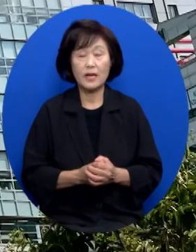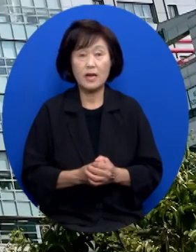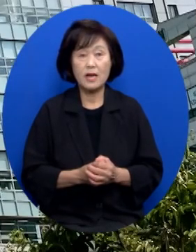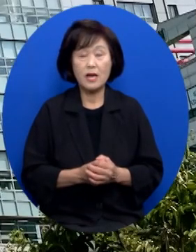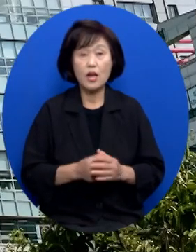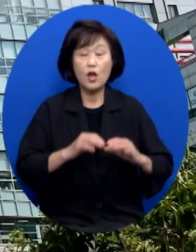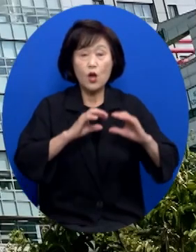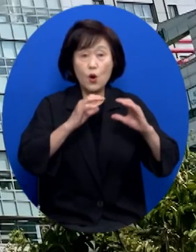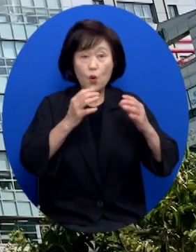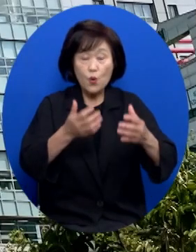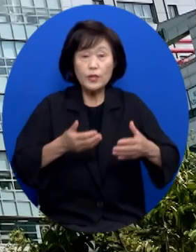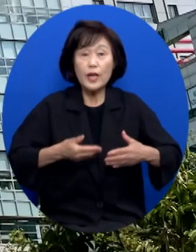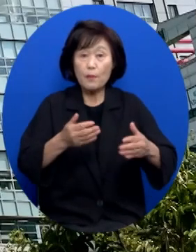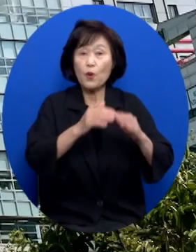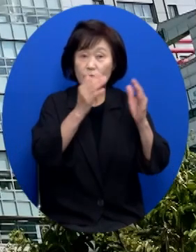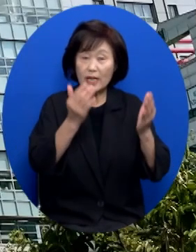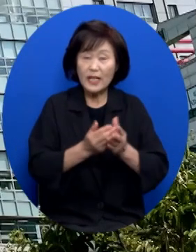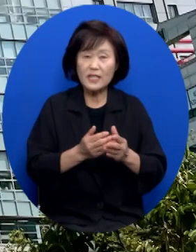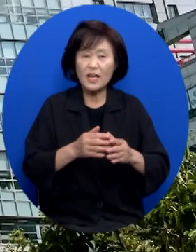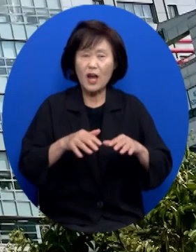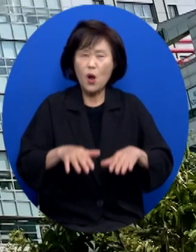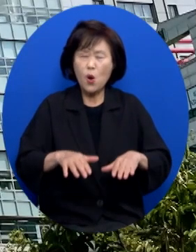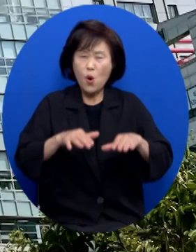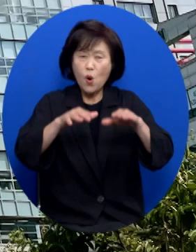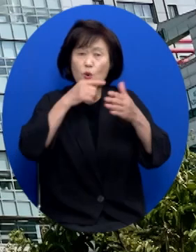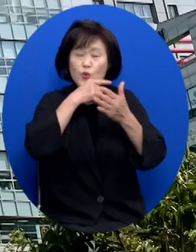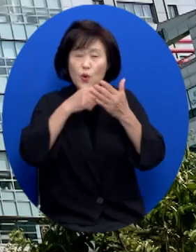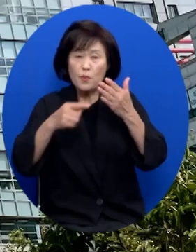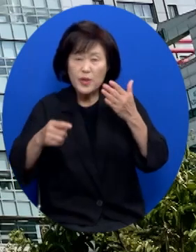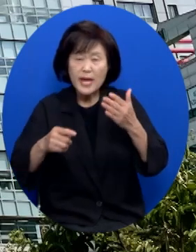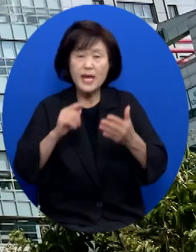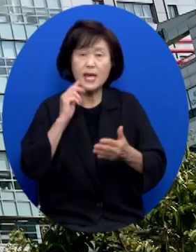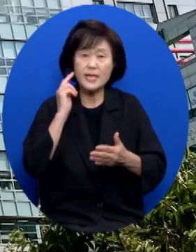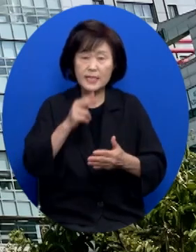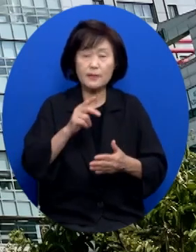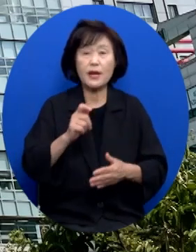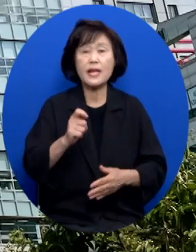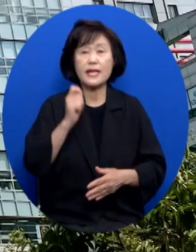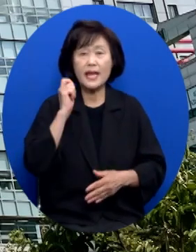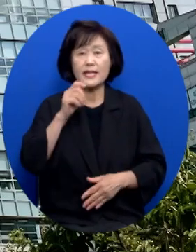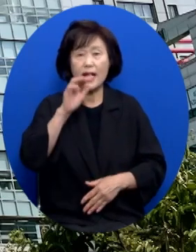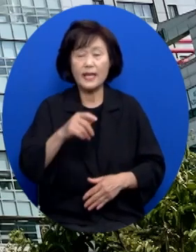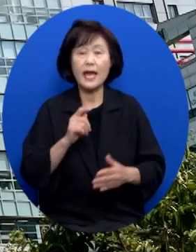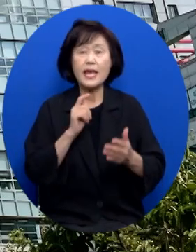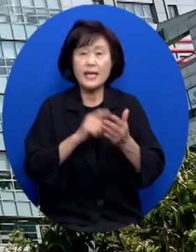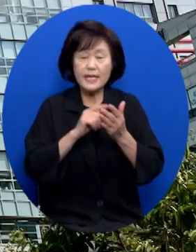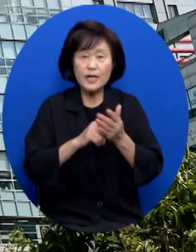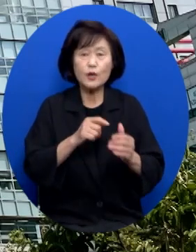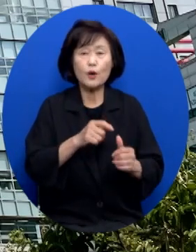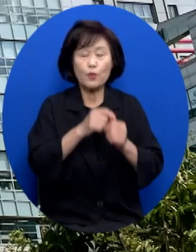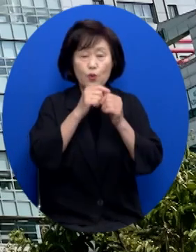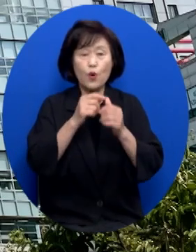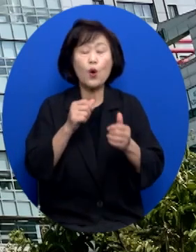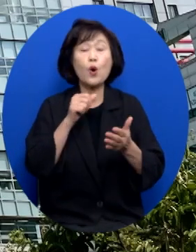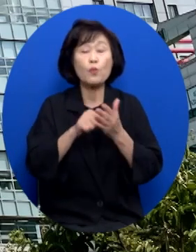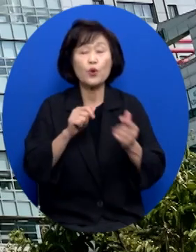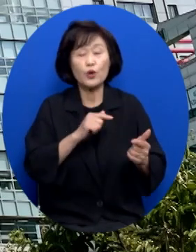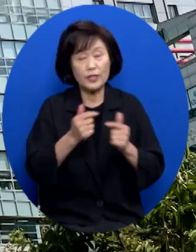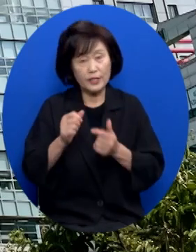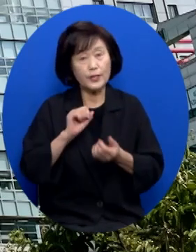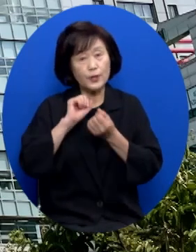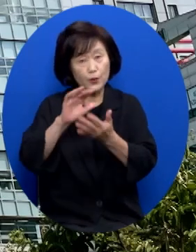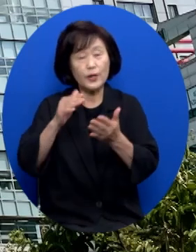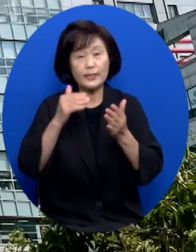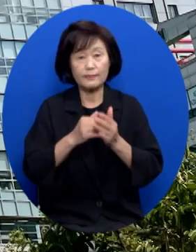굿피플이 대규모 홍수로 큰 피해를 본 케냐 나쿠루와 나이로비 이재민을 돕기 위해 긴급 구호 물품을